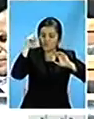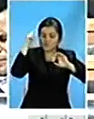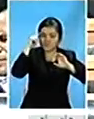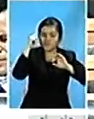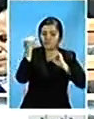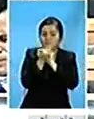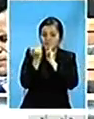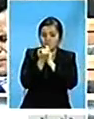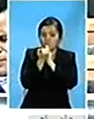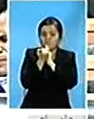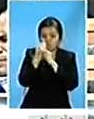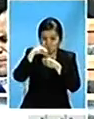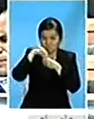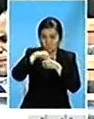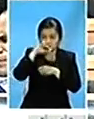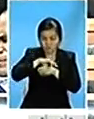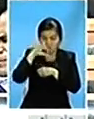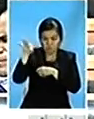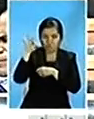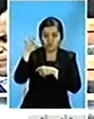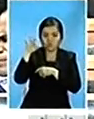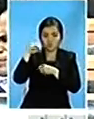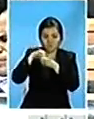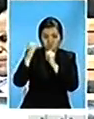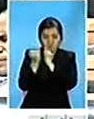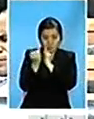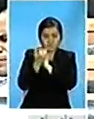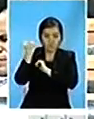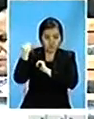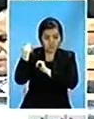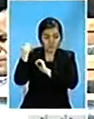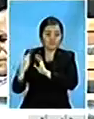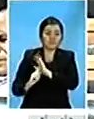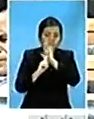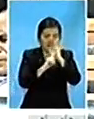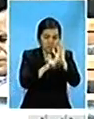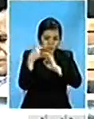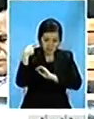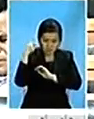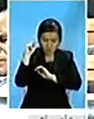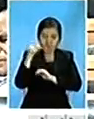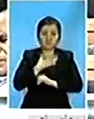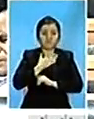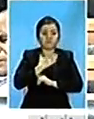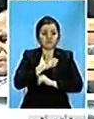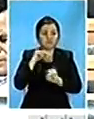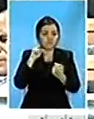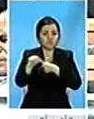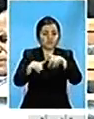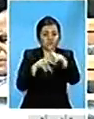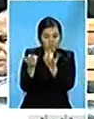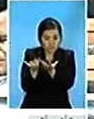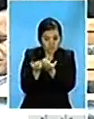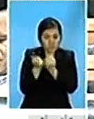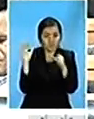ว้แล้วในใจท่านประธานครับเป็นข้อเสนอของผมนะครับเพื่อเกิดประโยชน์สูงสุดต่อพี่น้องประชาชน